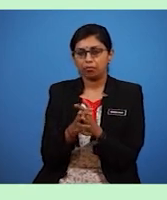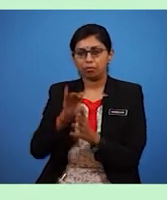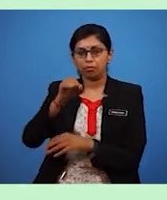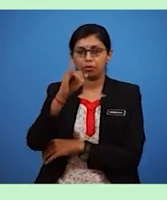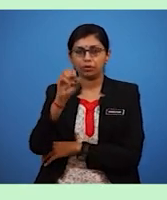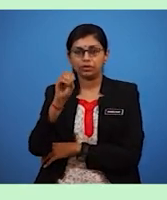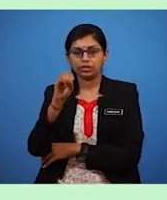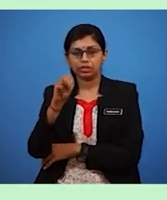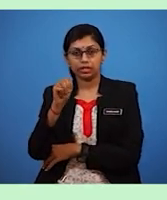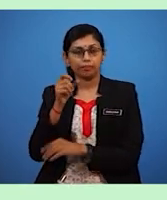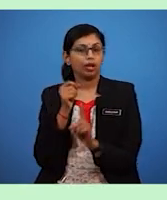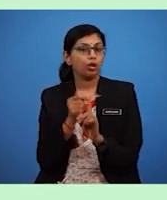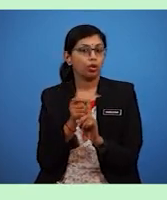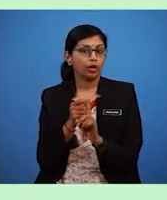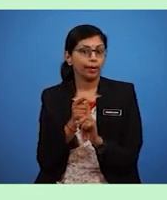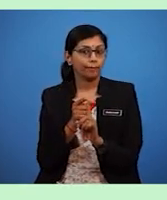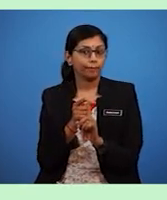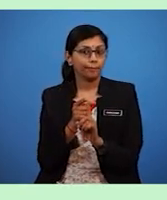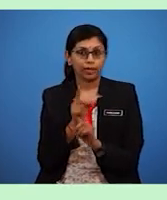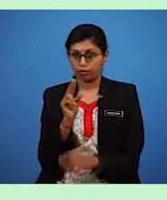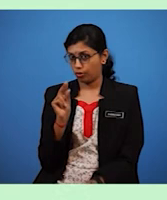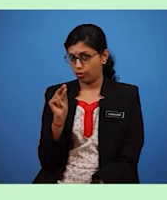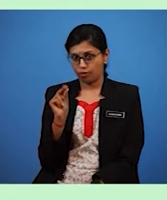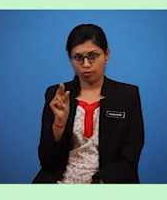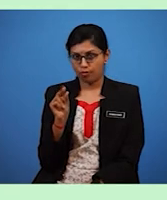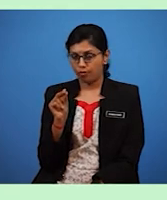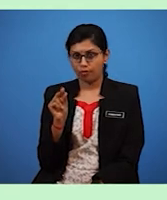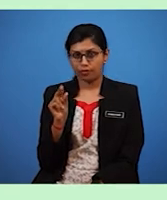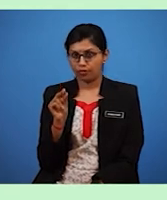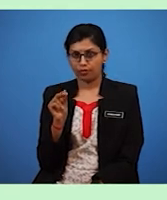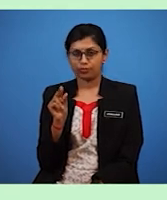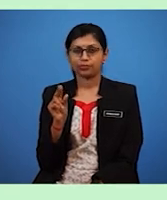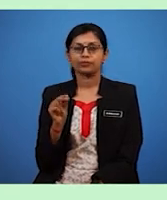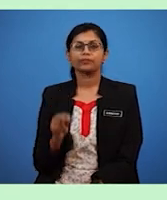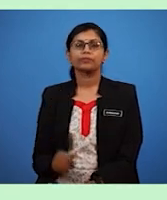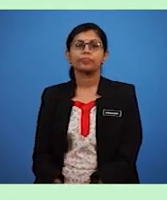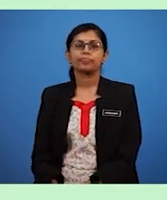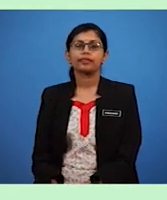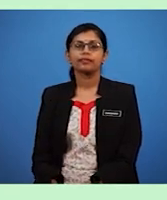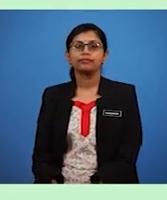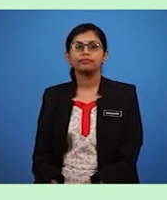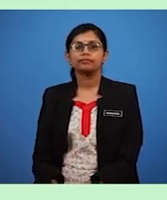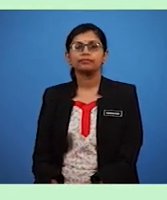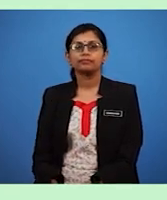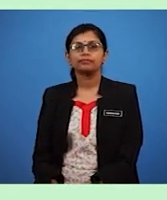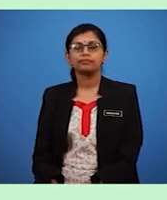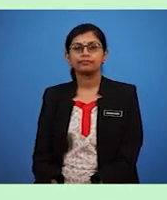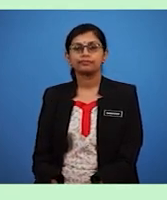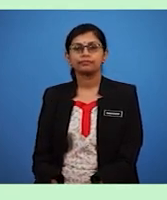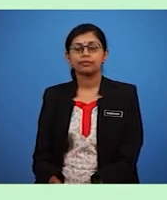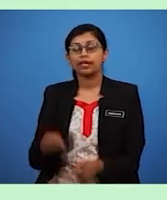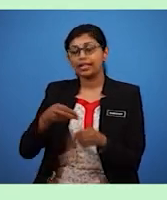jisim logam penyesat. Dan hasilnya ialah nilai haba